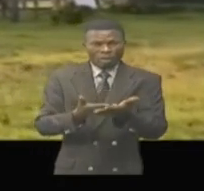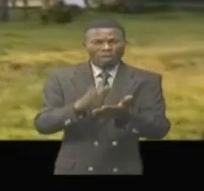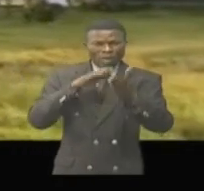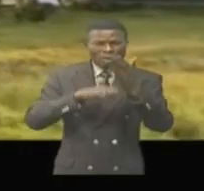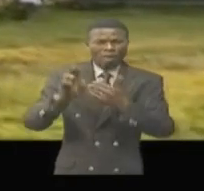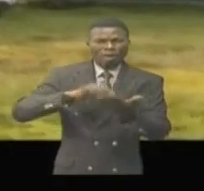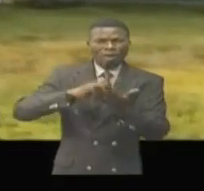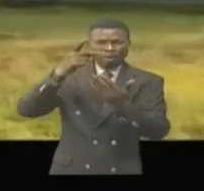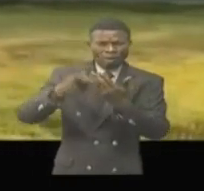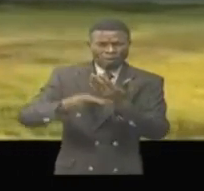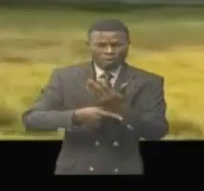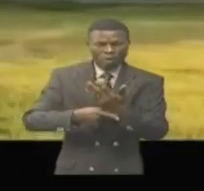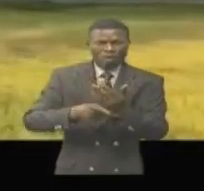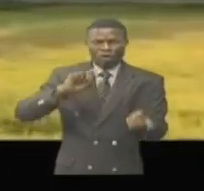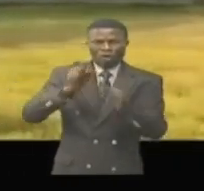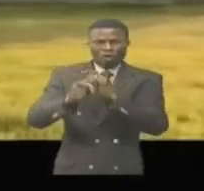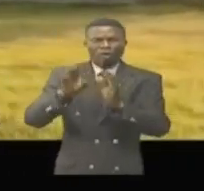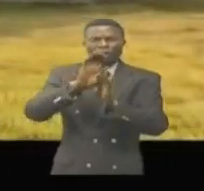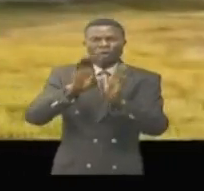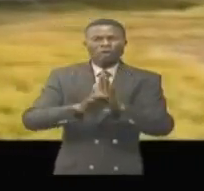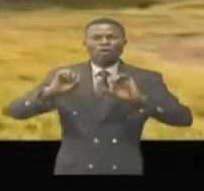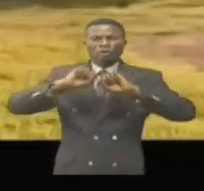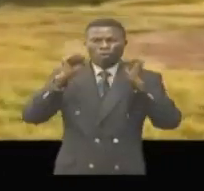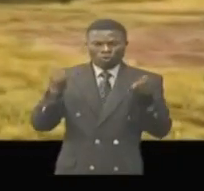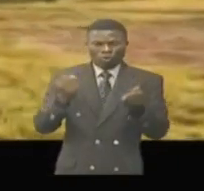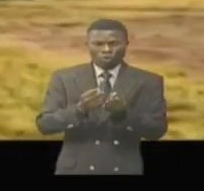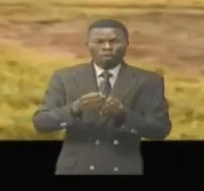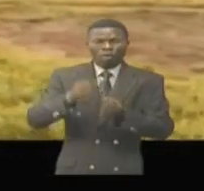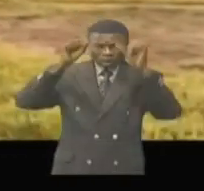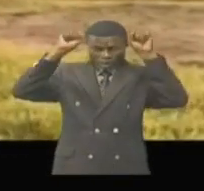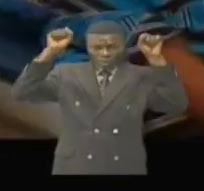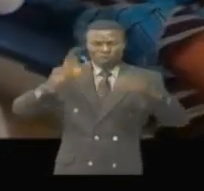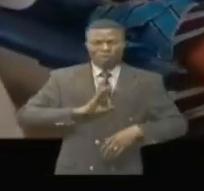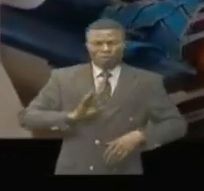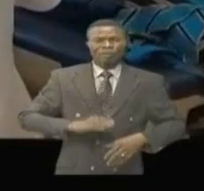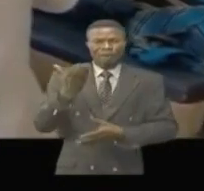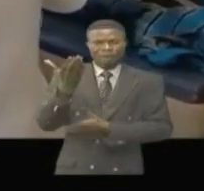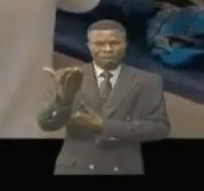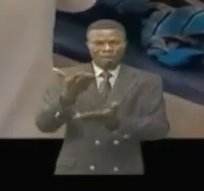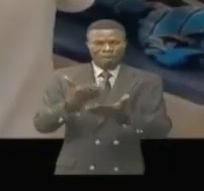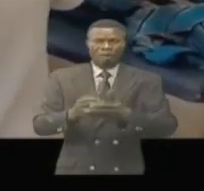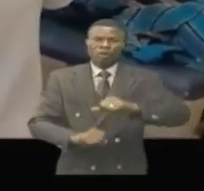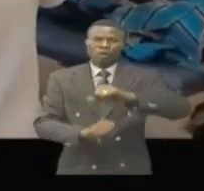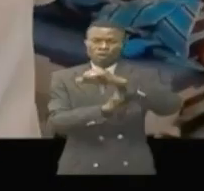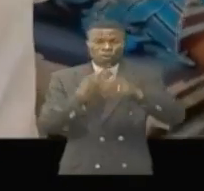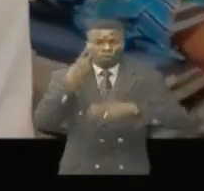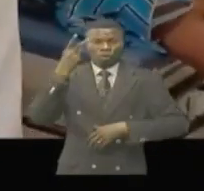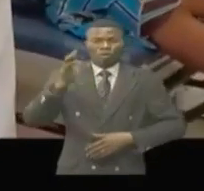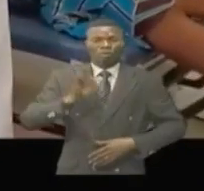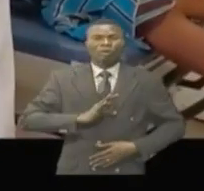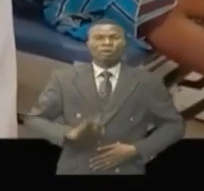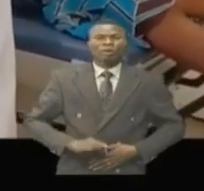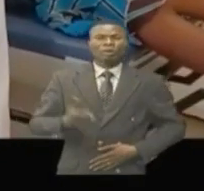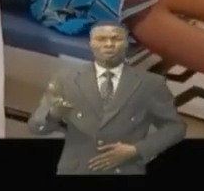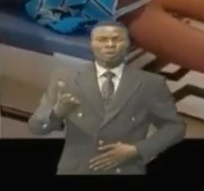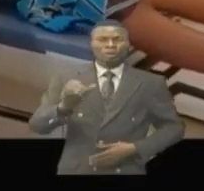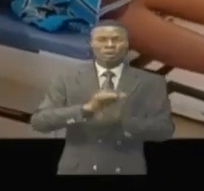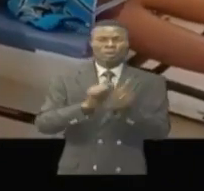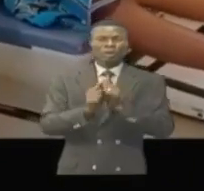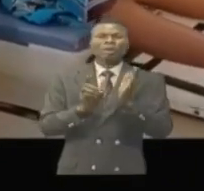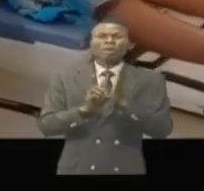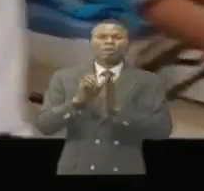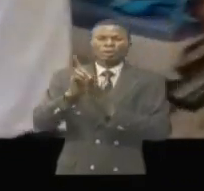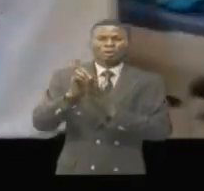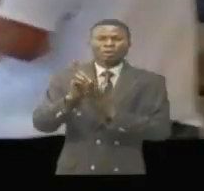le cadre de l'amélioration du social prôné par le chef de l'État. Pour soutenir la vision du chef de l'État sur le développement